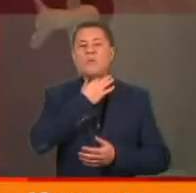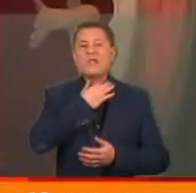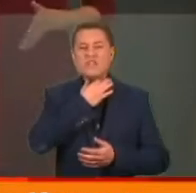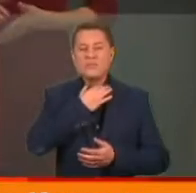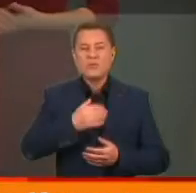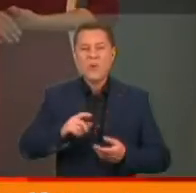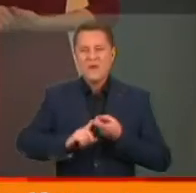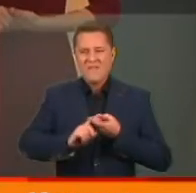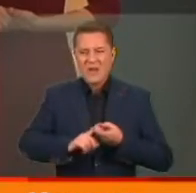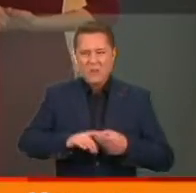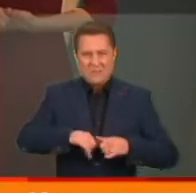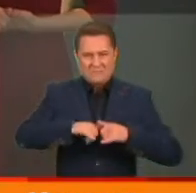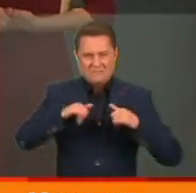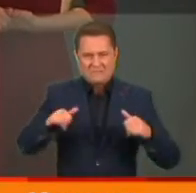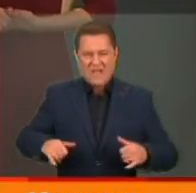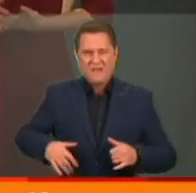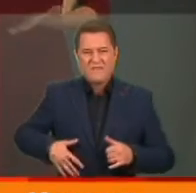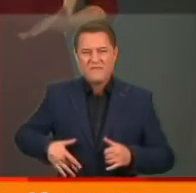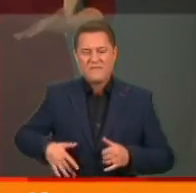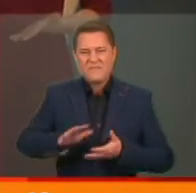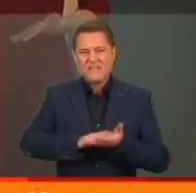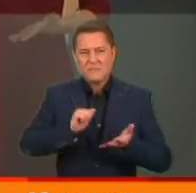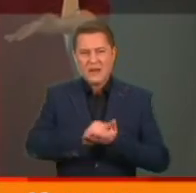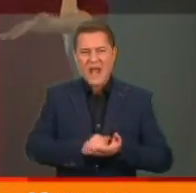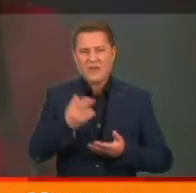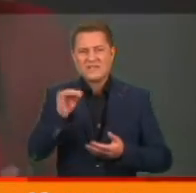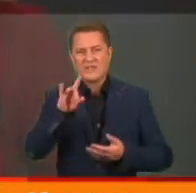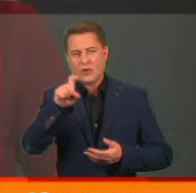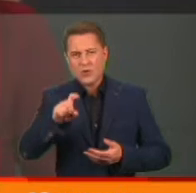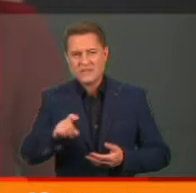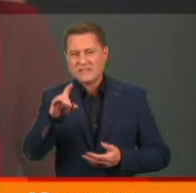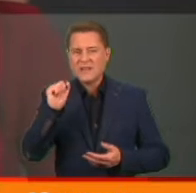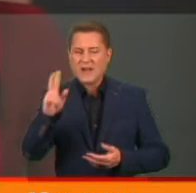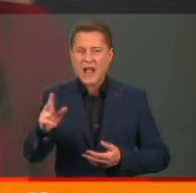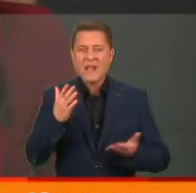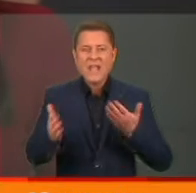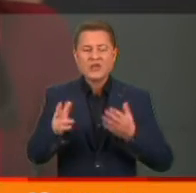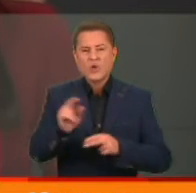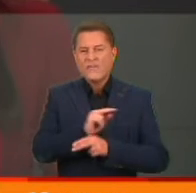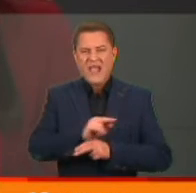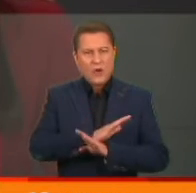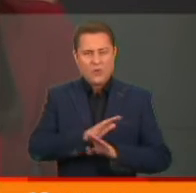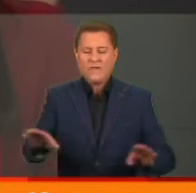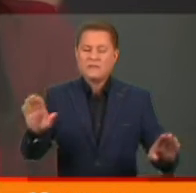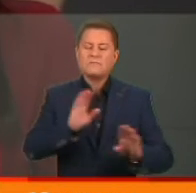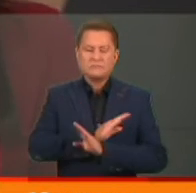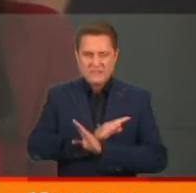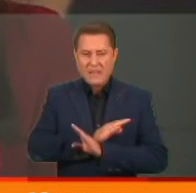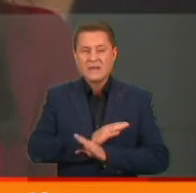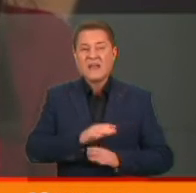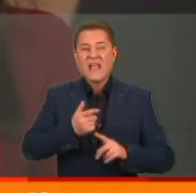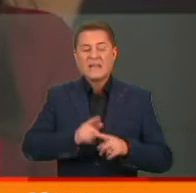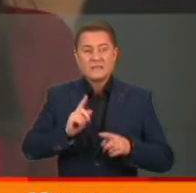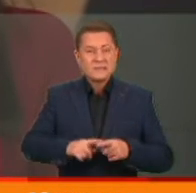провокує фіброз – це коли клітини печінки відмирають, далі цироз і рак, якщо не лікувати – смерть. Він став викликом для